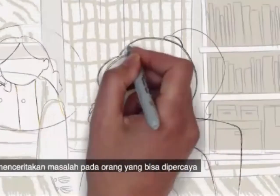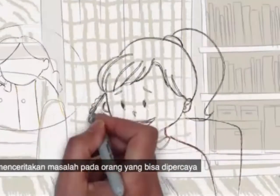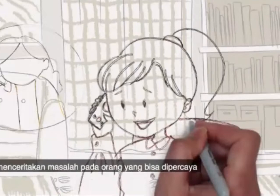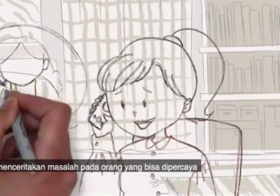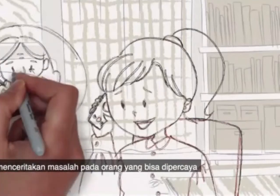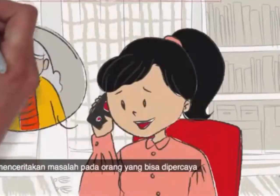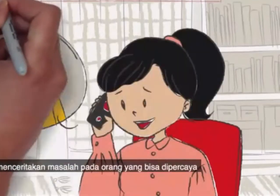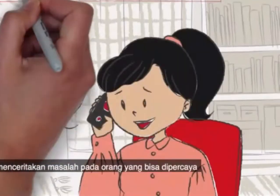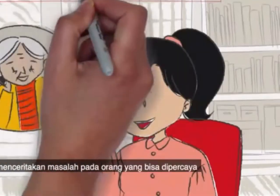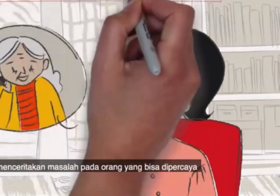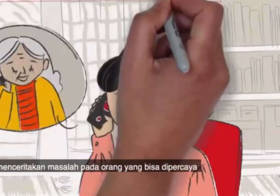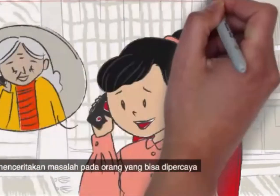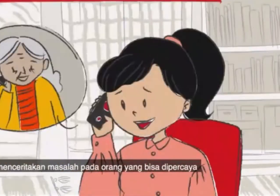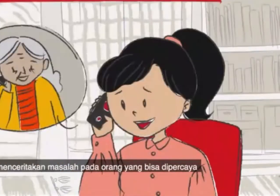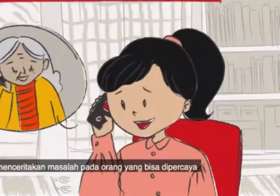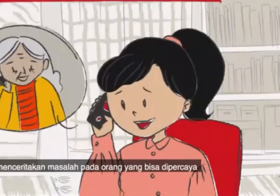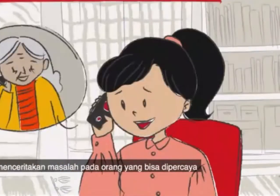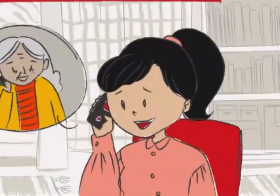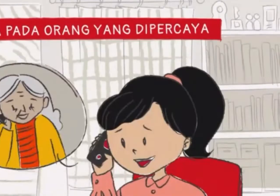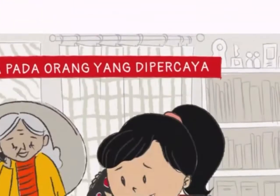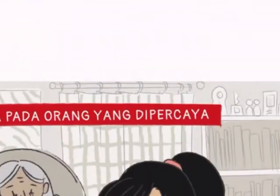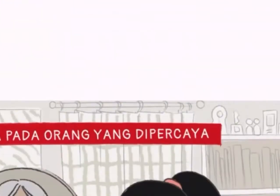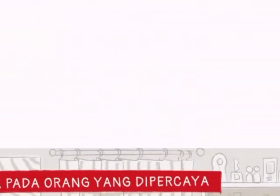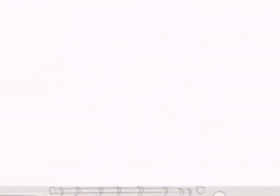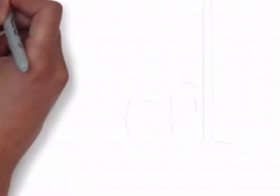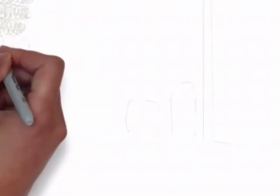menceritakan masalah pada orang yang bisa dipercaya.